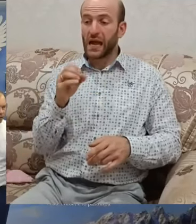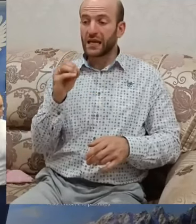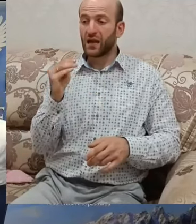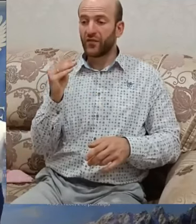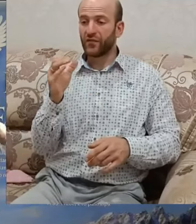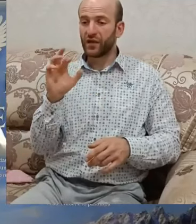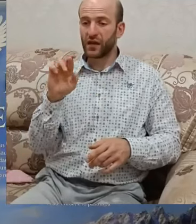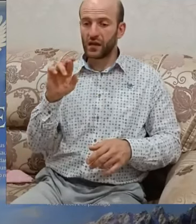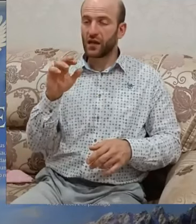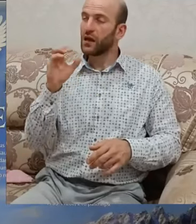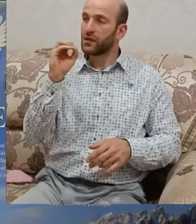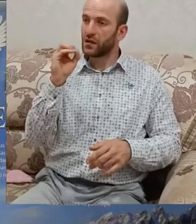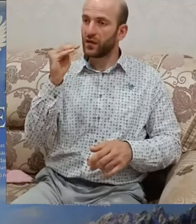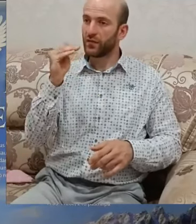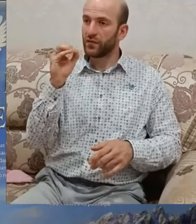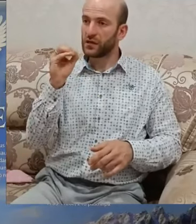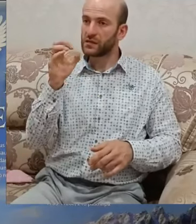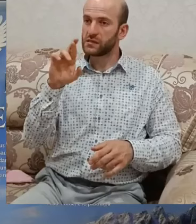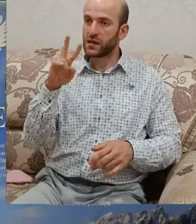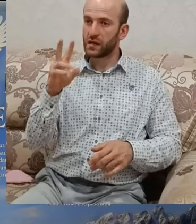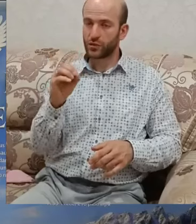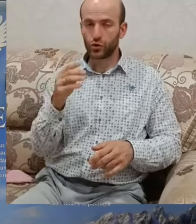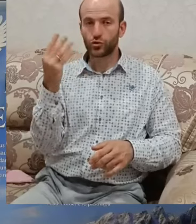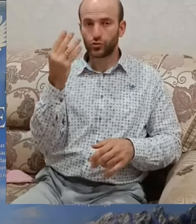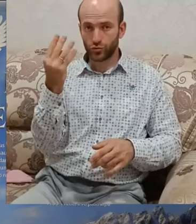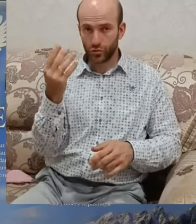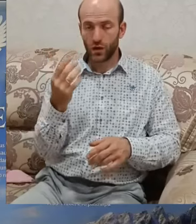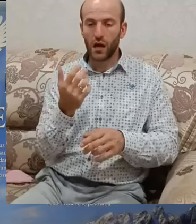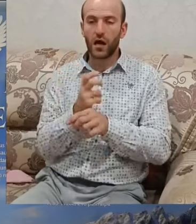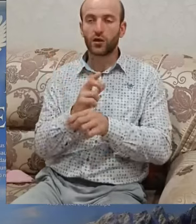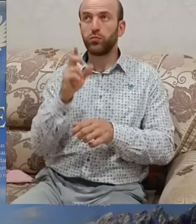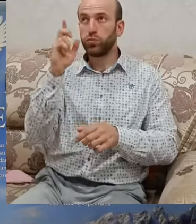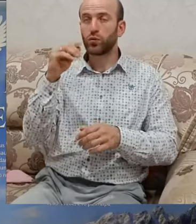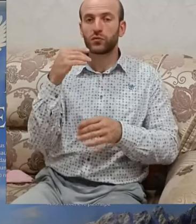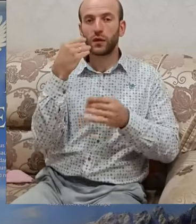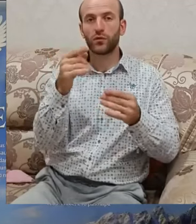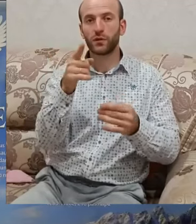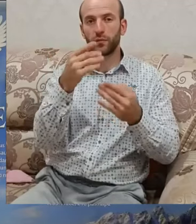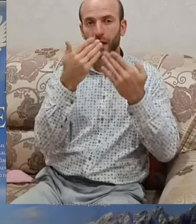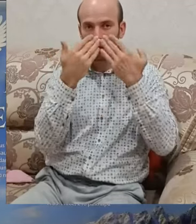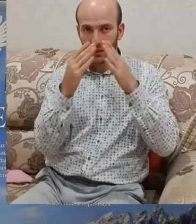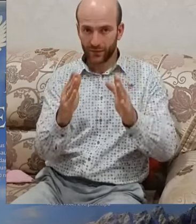Jūs žinote, kad Dievas duoda apreiškimą. Jūs žinote, kad Bog duoda apreiškimą.